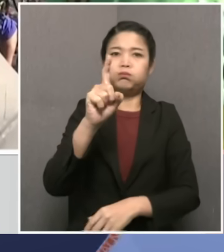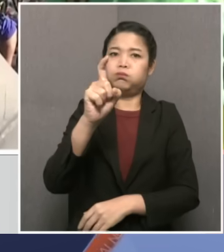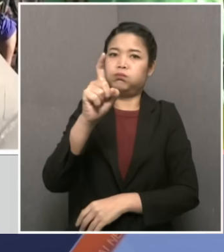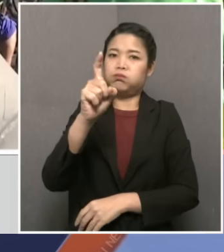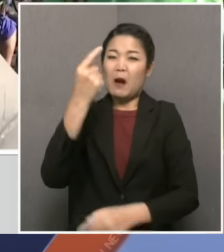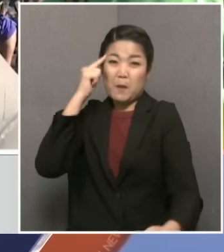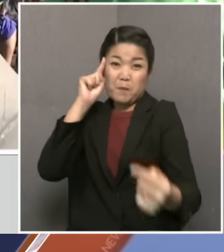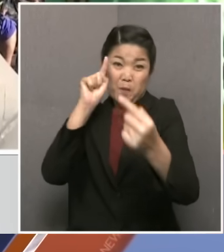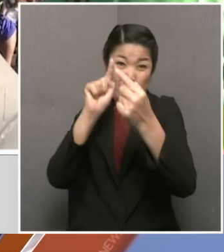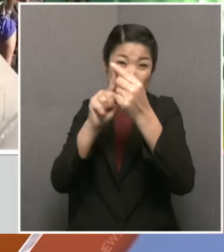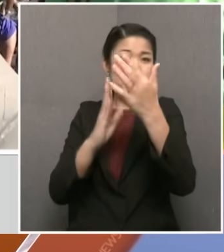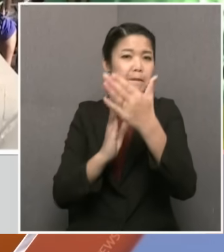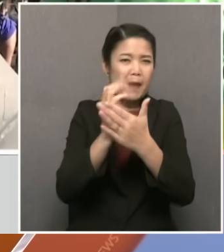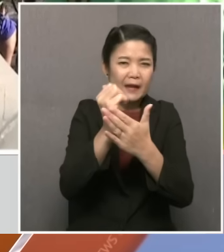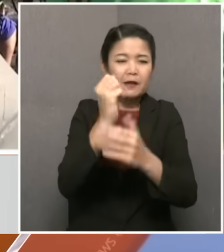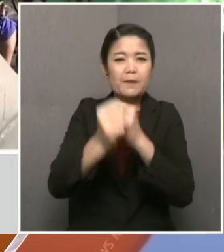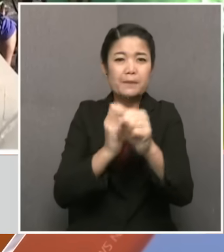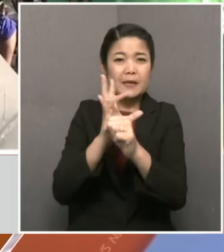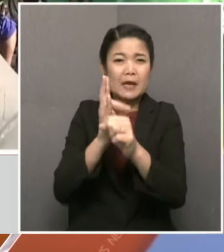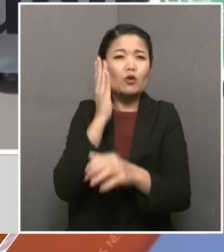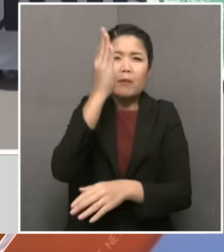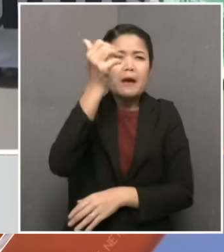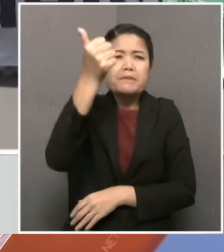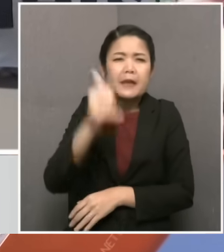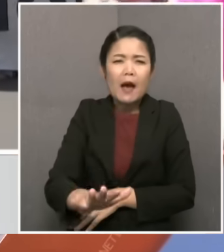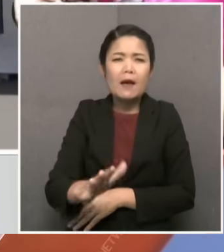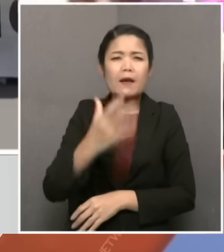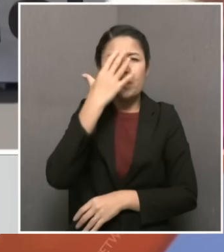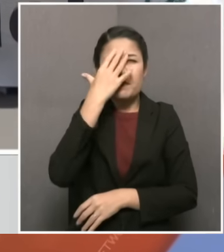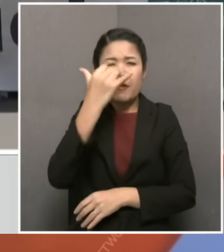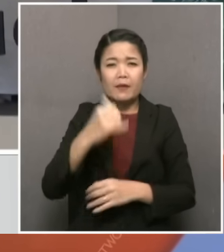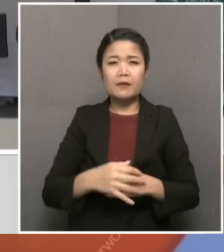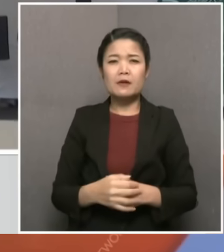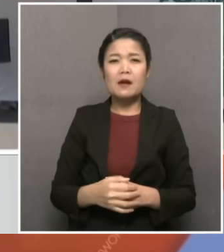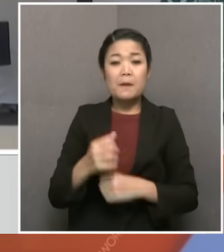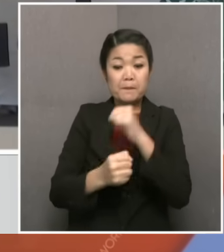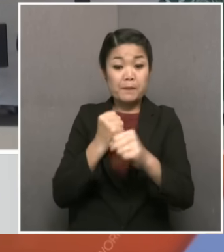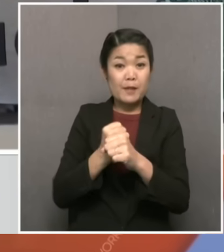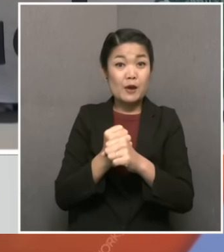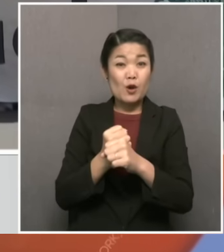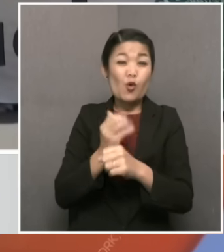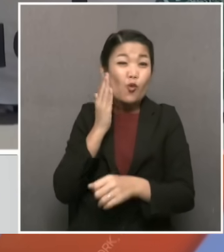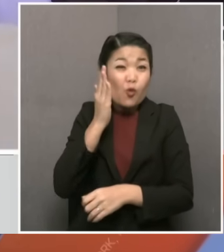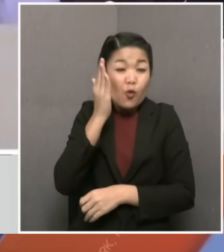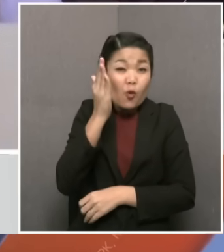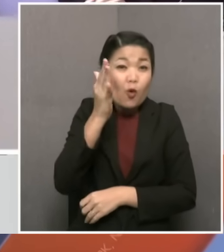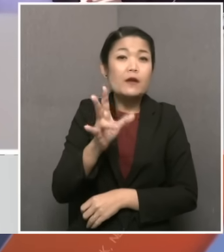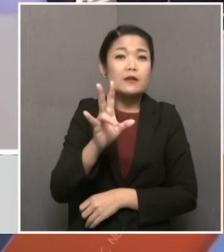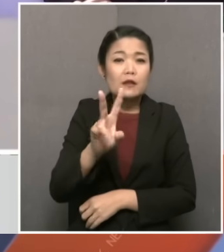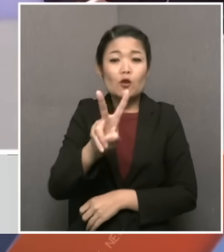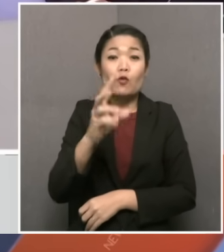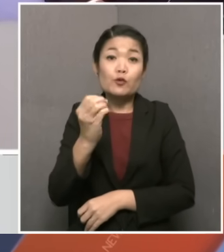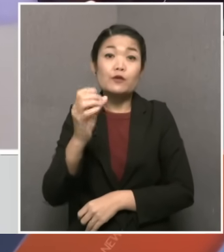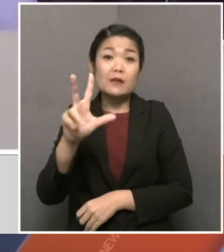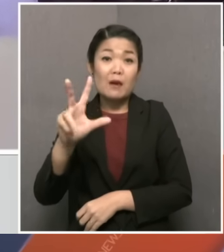รลุอีก7ปีข้างหน้า SDG 2030ไม่ได้เลยนะครับเพราะฉะนั้นเราประเมินรายงานแต่ละประเทศเนี่ยเข้ามา